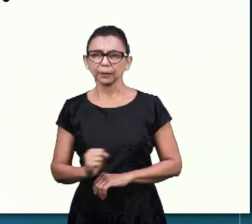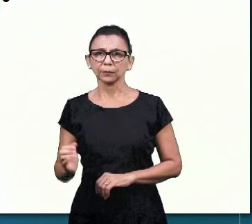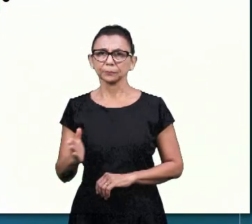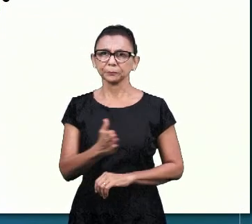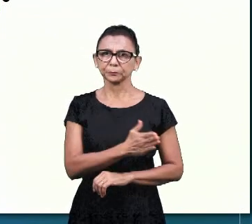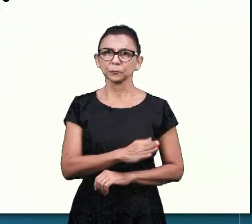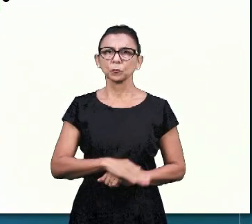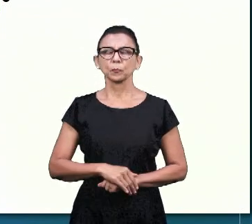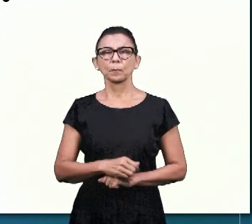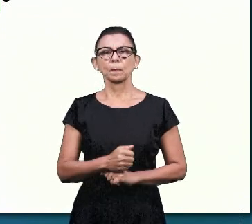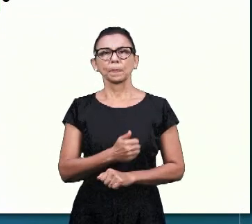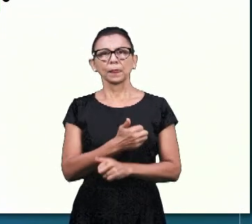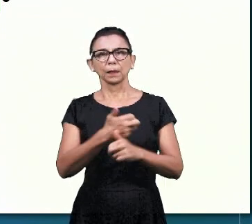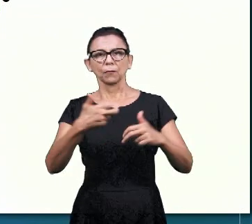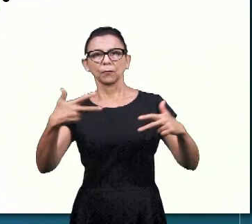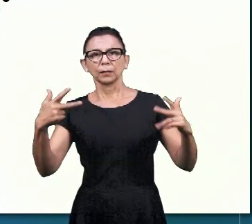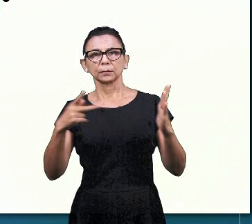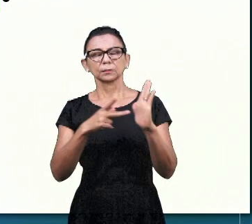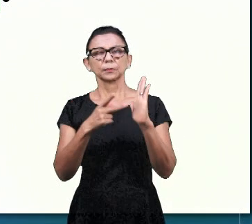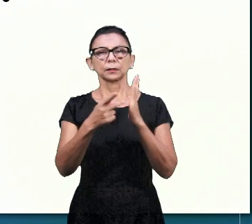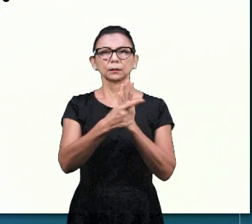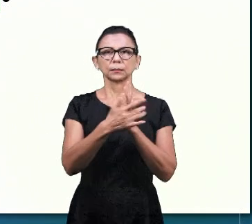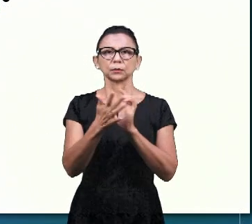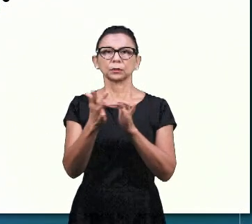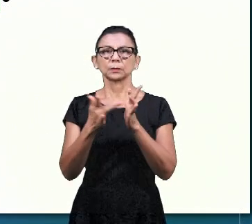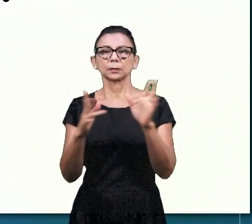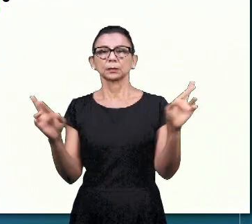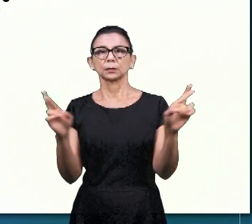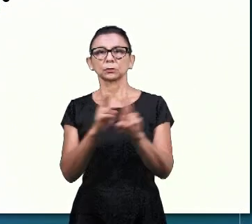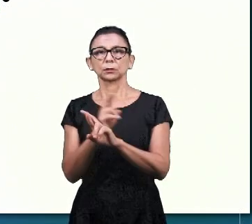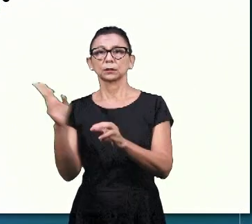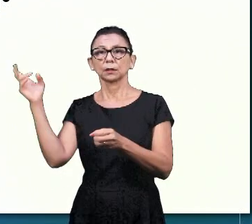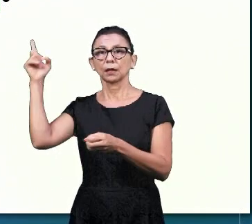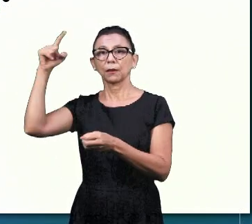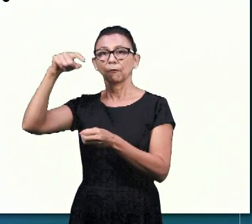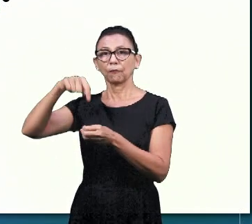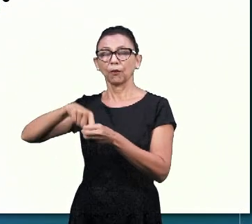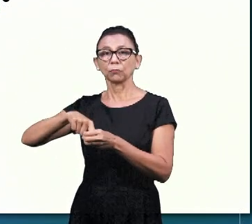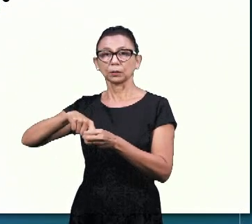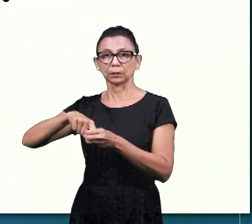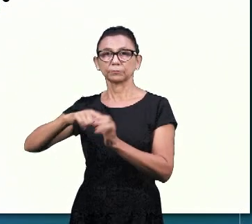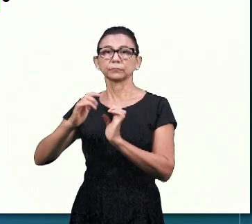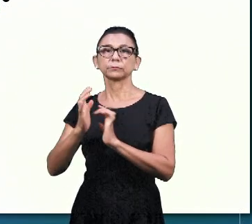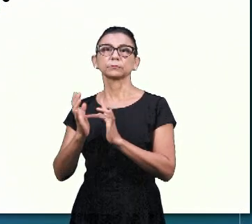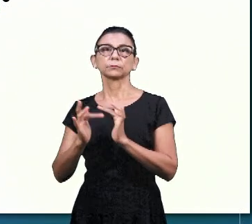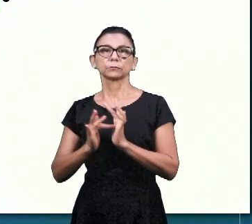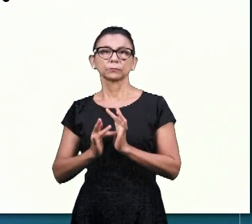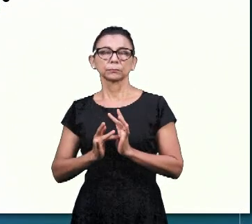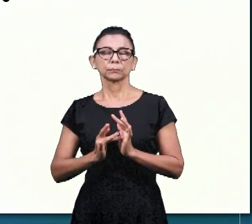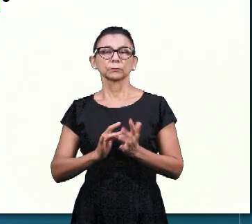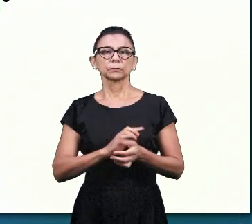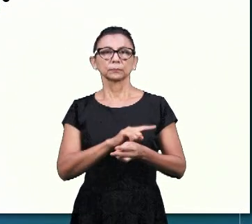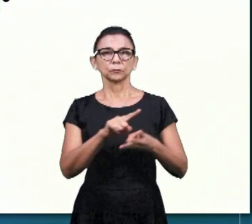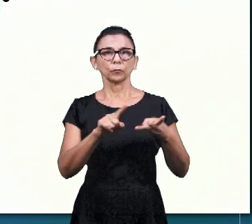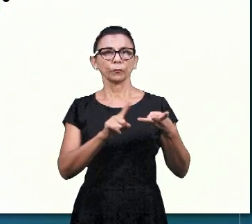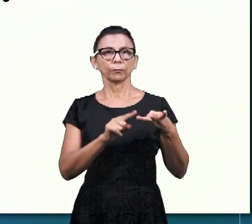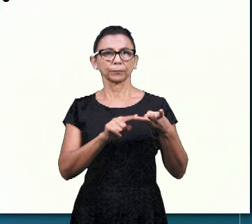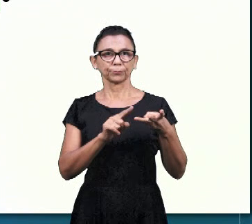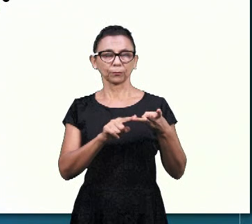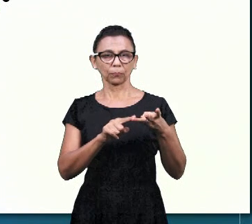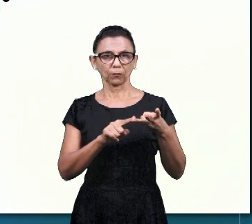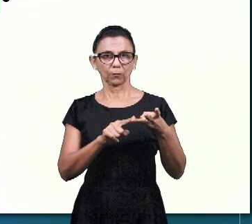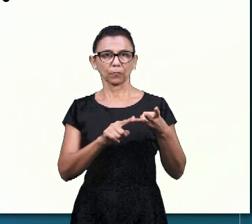nouveau sujet, donc comme nous avons déjà dit, les paraboles du Seigneur Jésus liées à son retour.